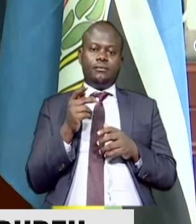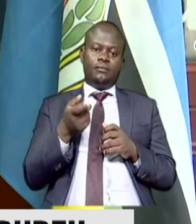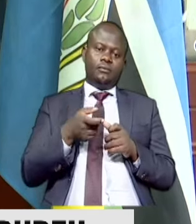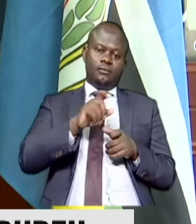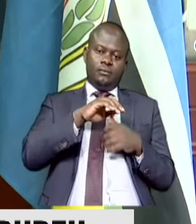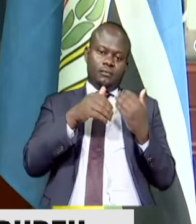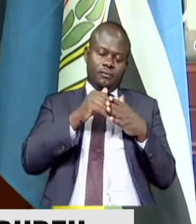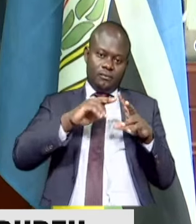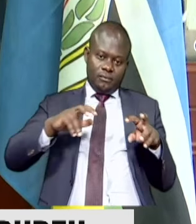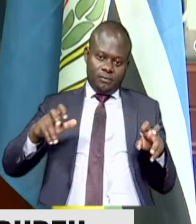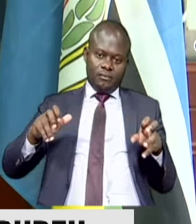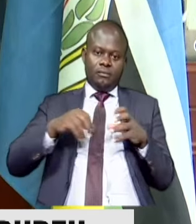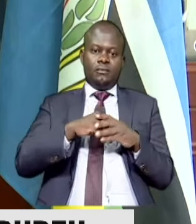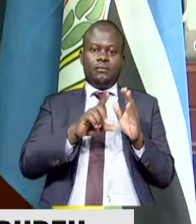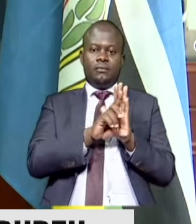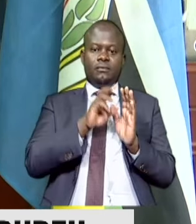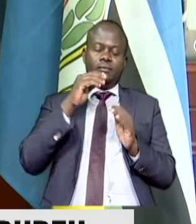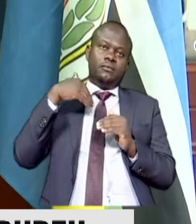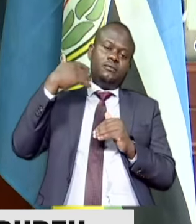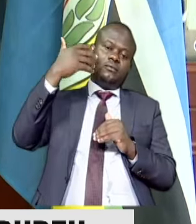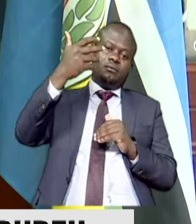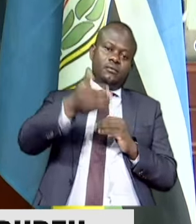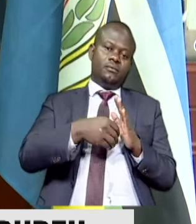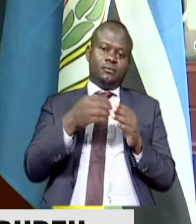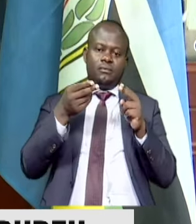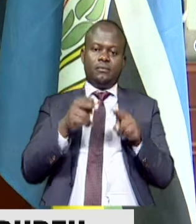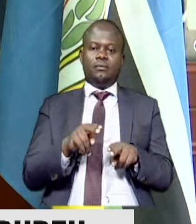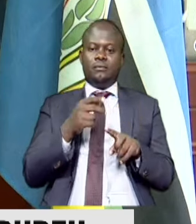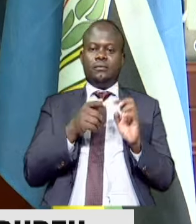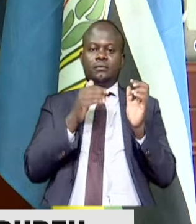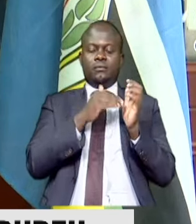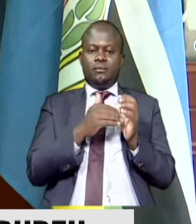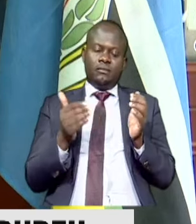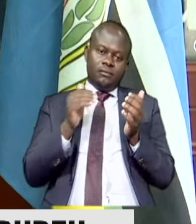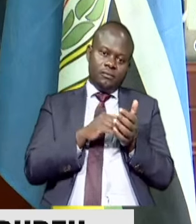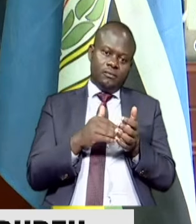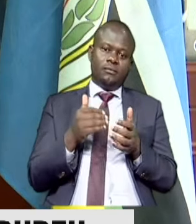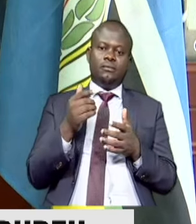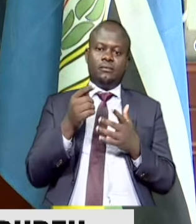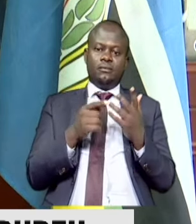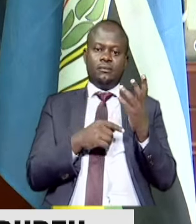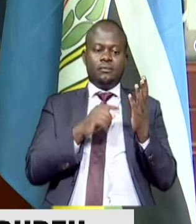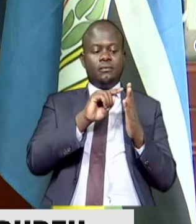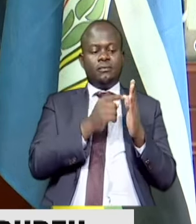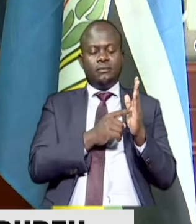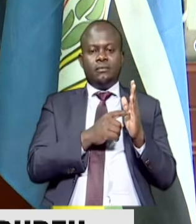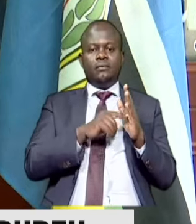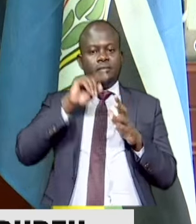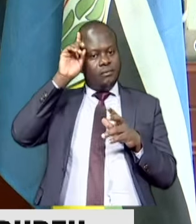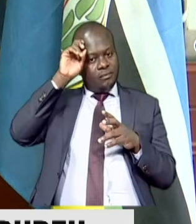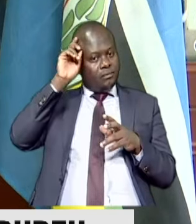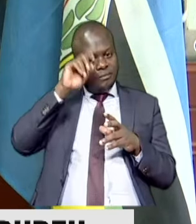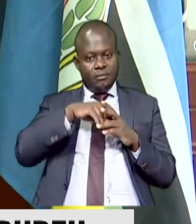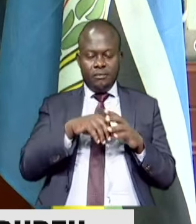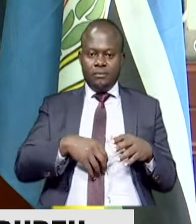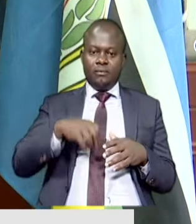bwiyongera ubushakashatsi iryo tegeko rizageraho ribeho ariko rero ngaruke ku ngingo abibaza ko ingingo tuzikoramo